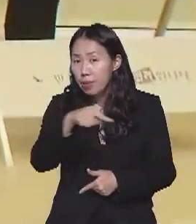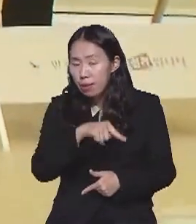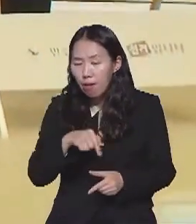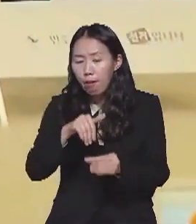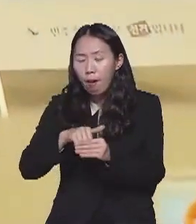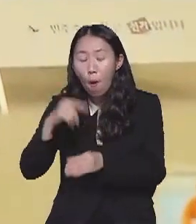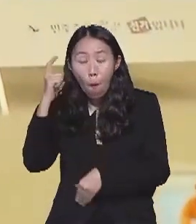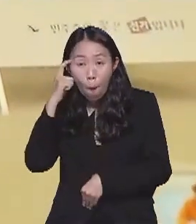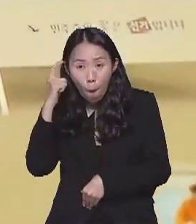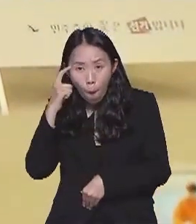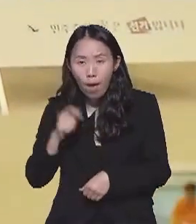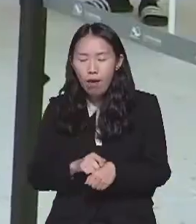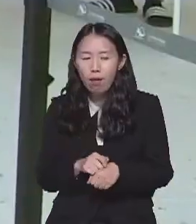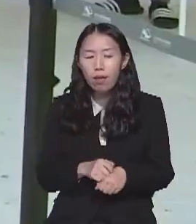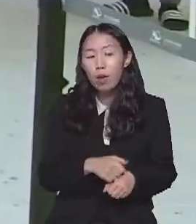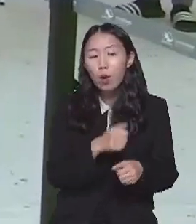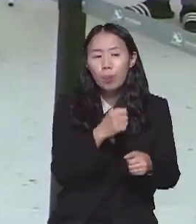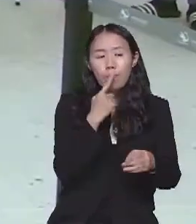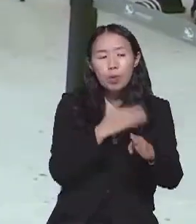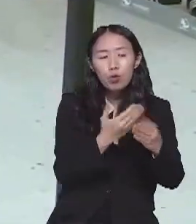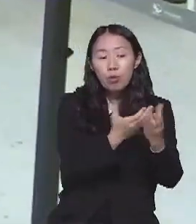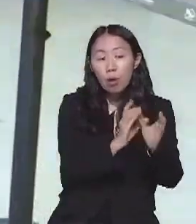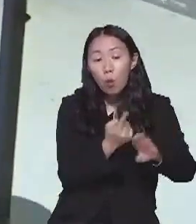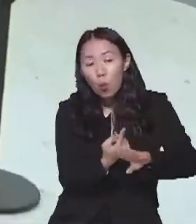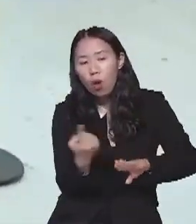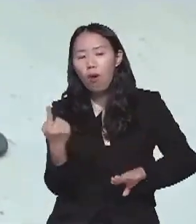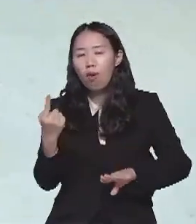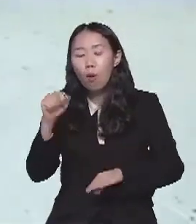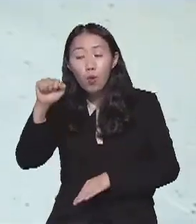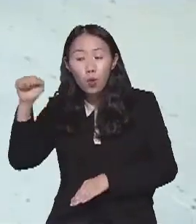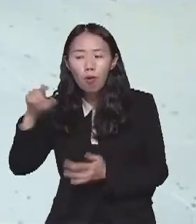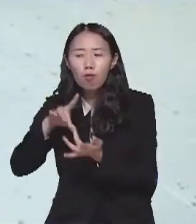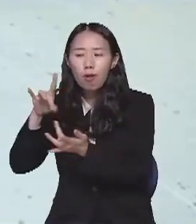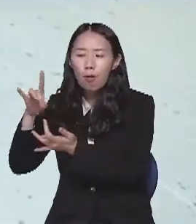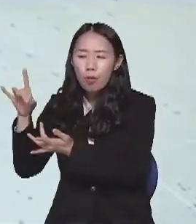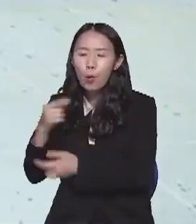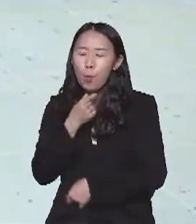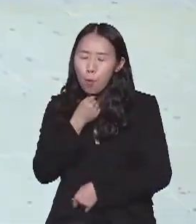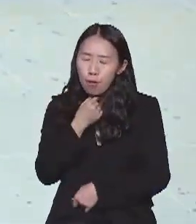선택지가 주어진 유권자들의 적극적 참여 때문이라고 해석했습니다.